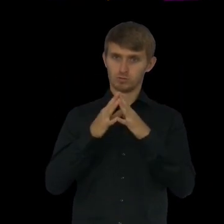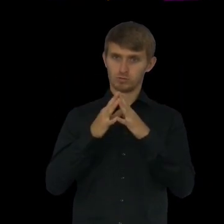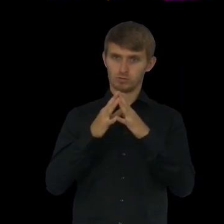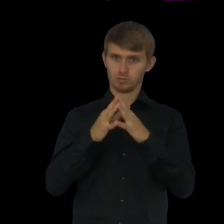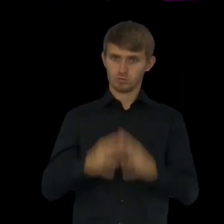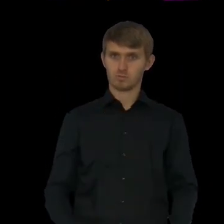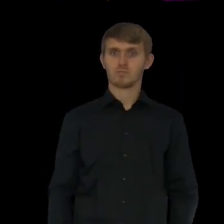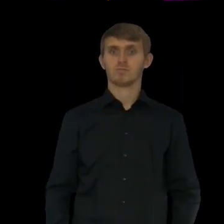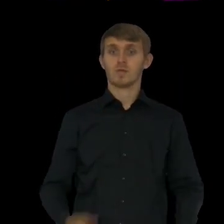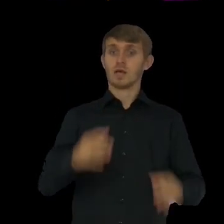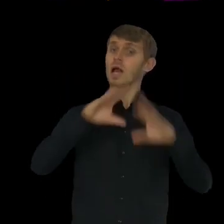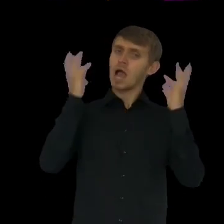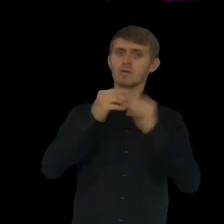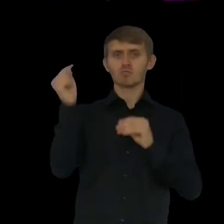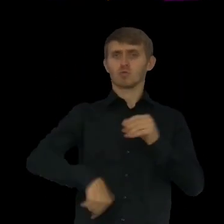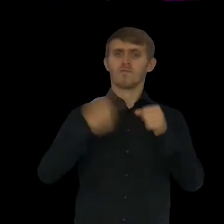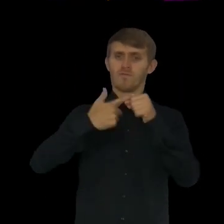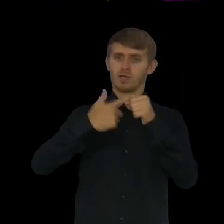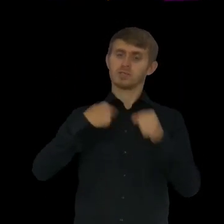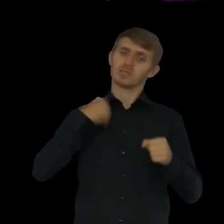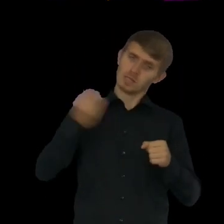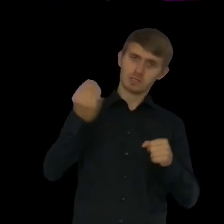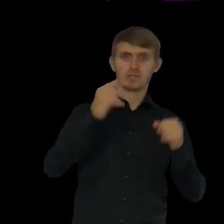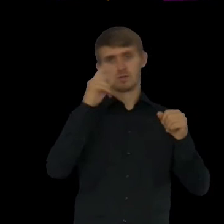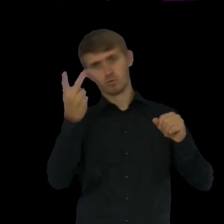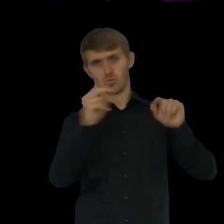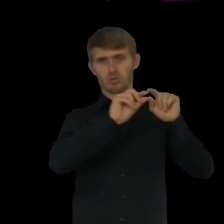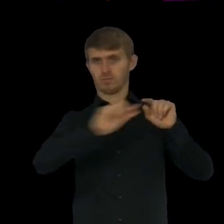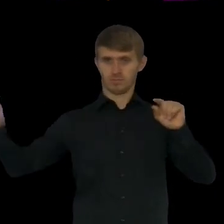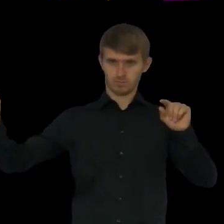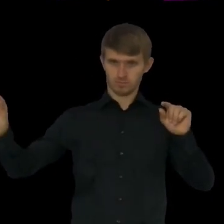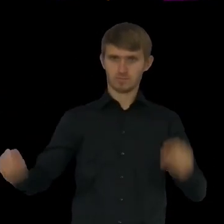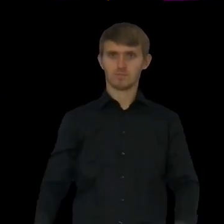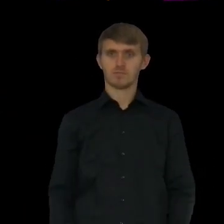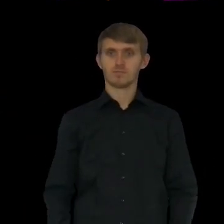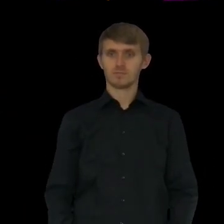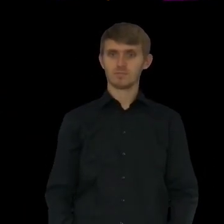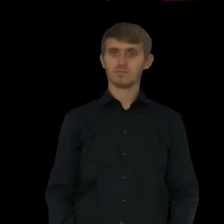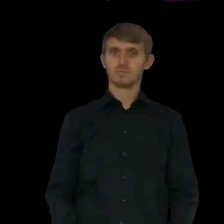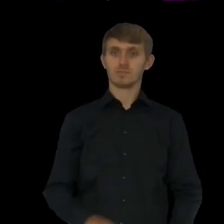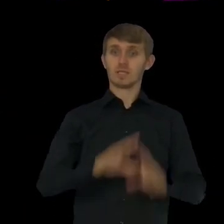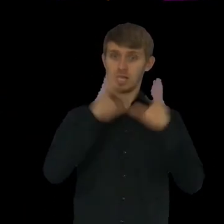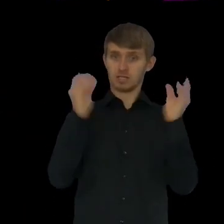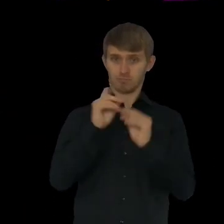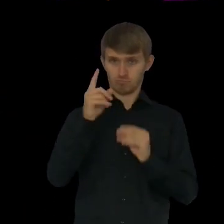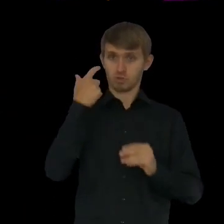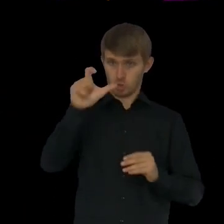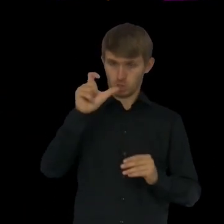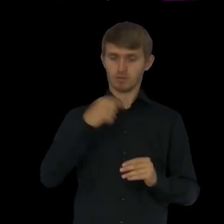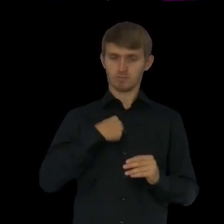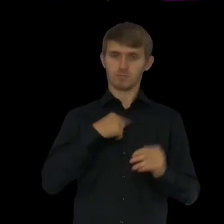a nawet 20 więc dla ciebie jeszcze jeden rządek wtedy w sobie zacieniowane będzie